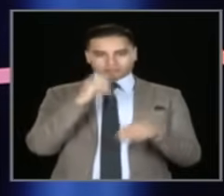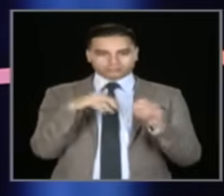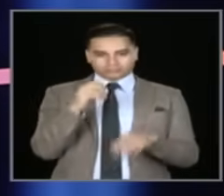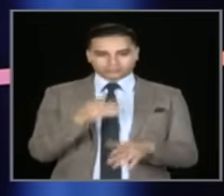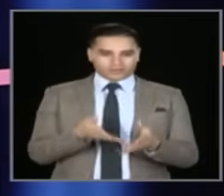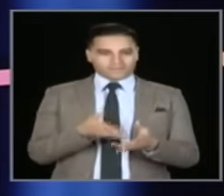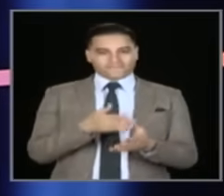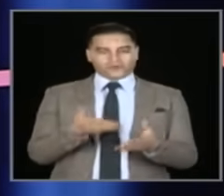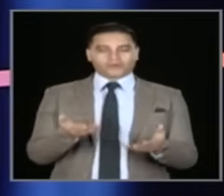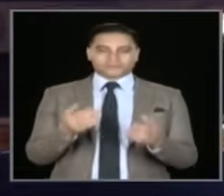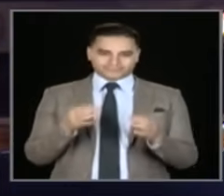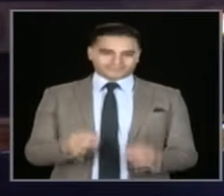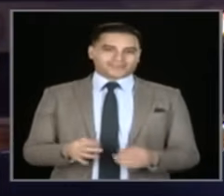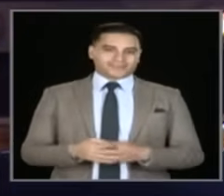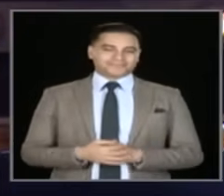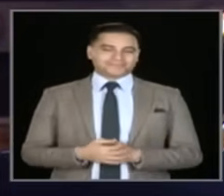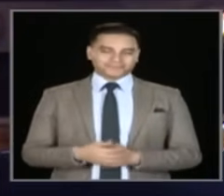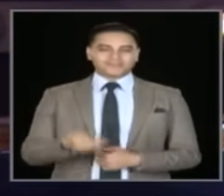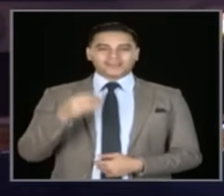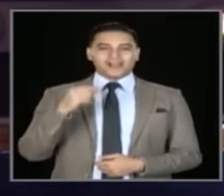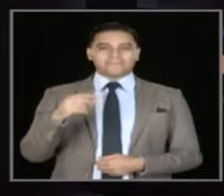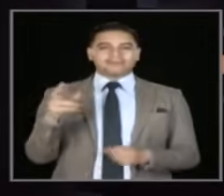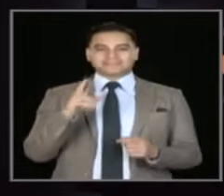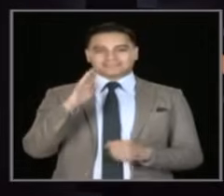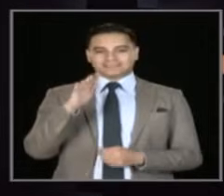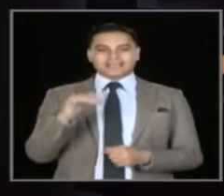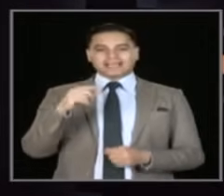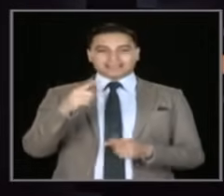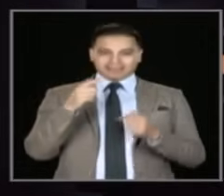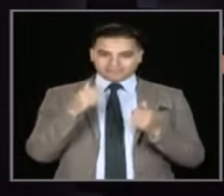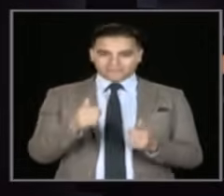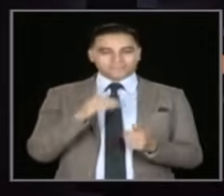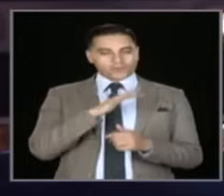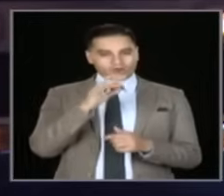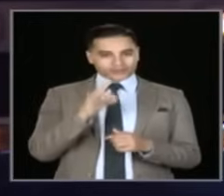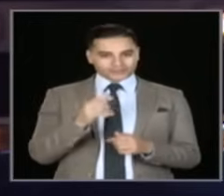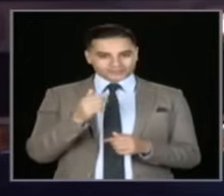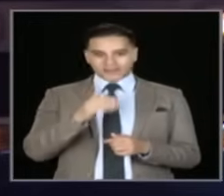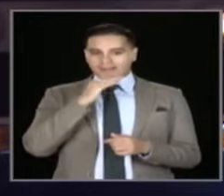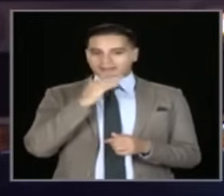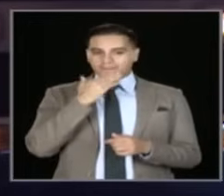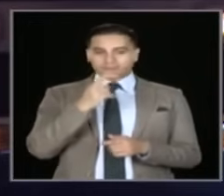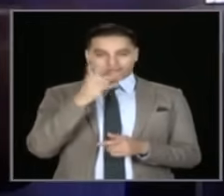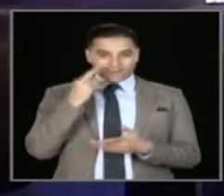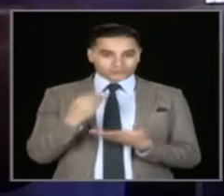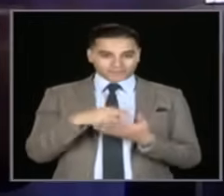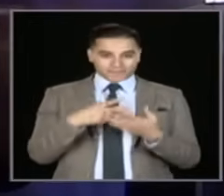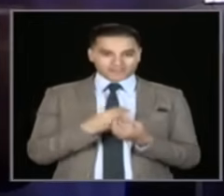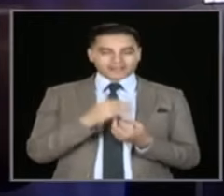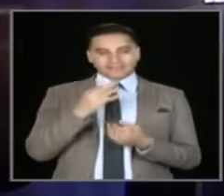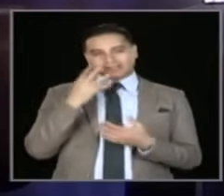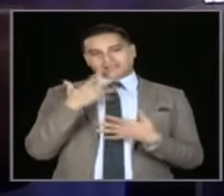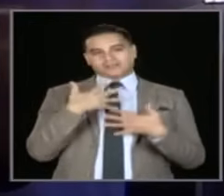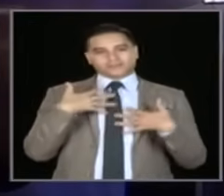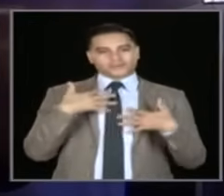واحده. حقيقي يعني. تمام. احمد سيد ازاي؟ الحمد لله. ازيك؟ كله كويس؟ خير الحمد لله. انبسطت في الموسم ده؟ جدا بصراحه،